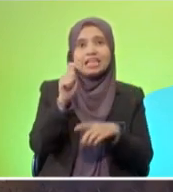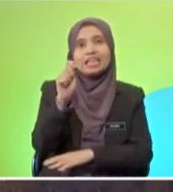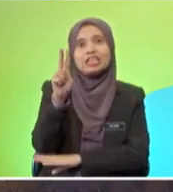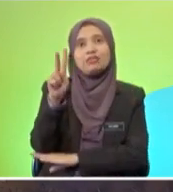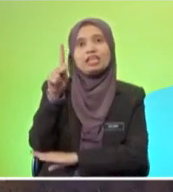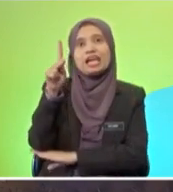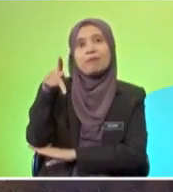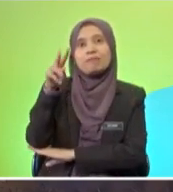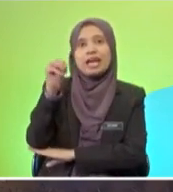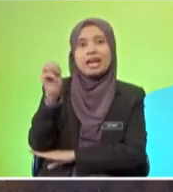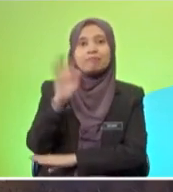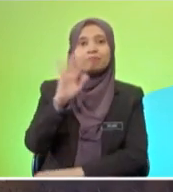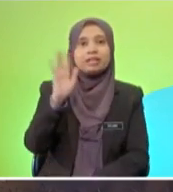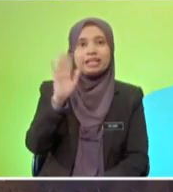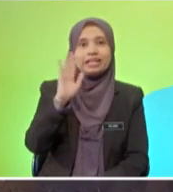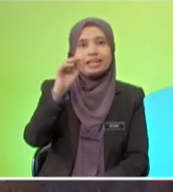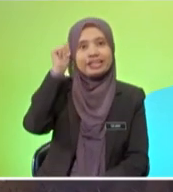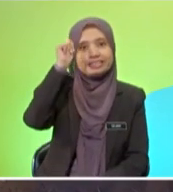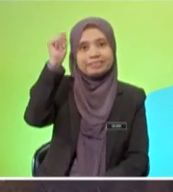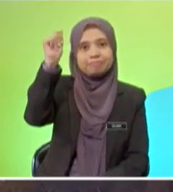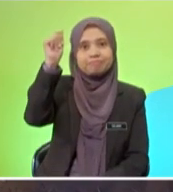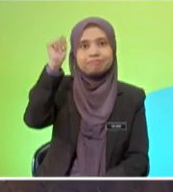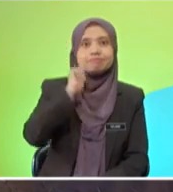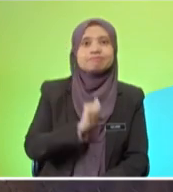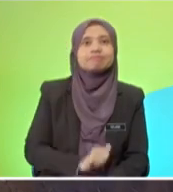TVM jumpa lagi bye Assalamualaikum